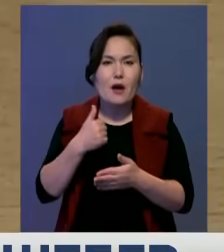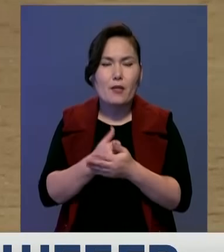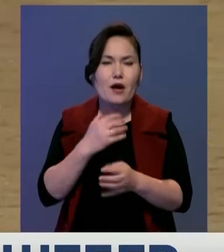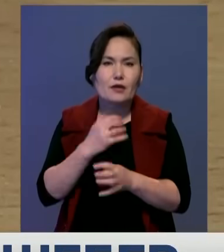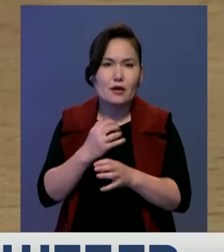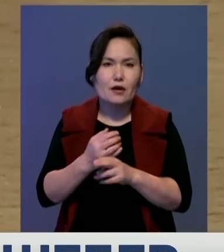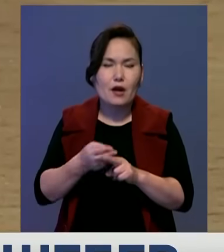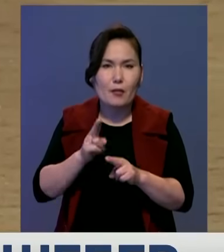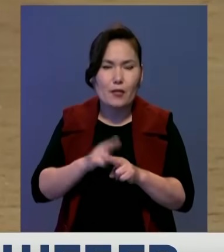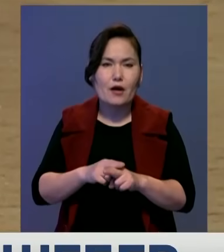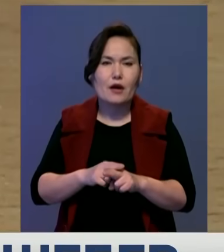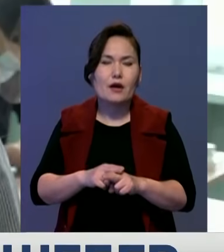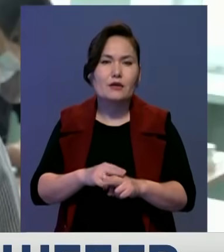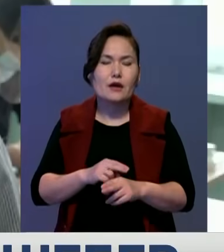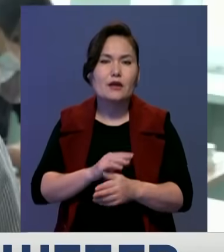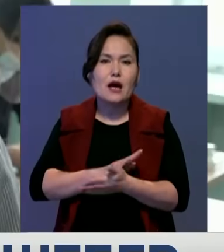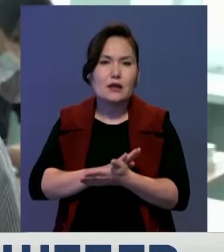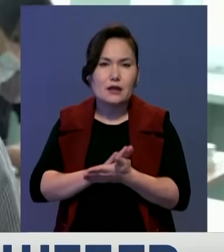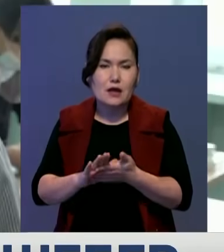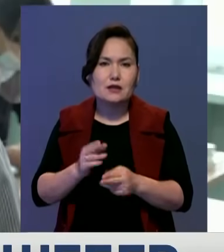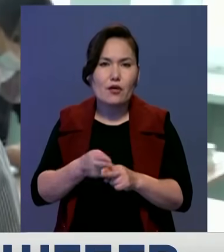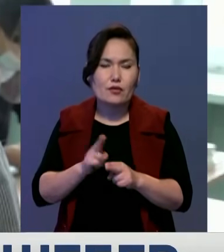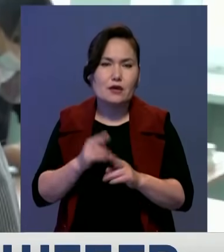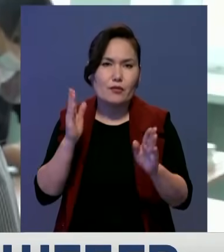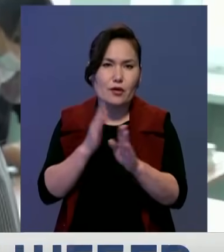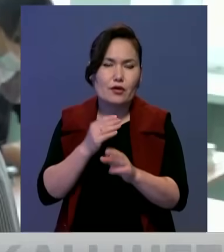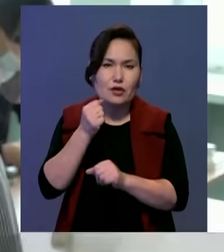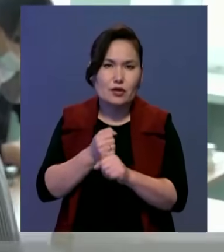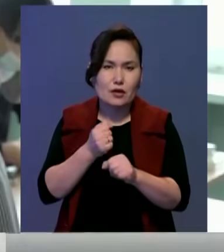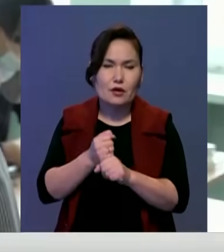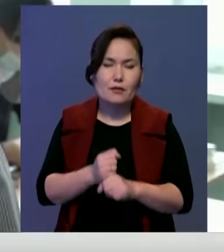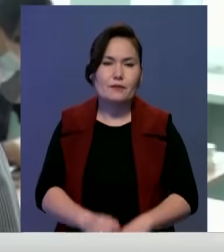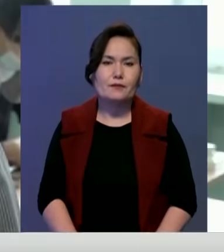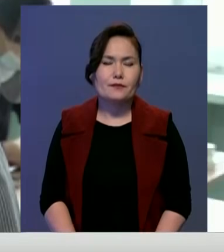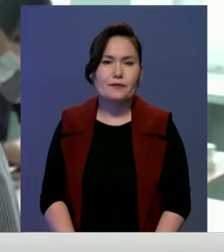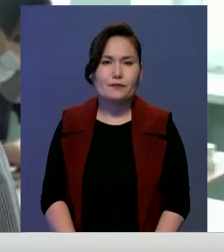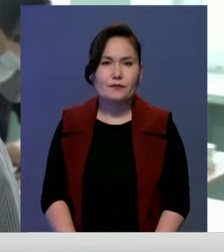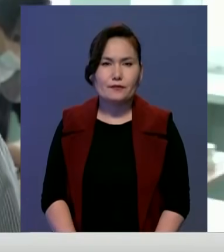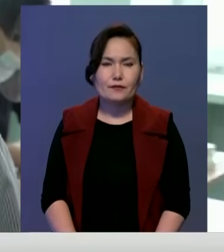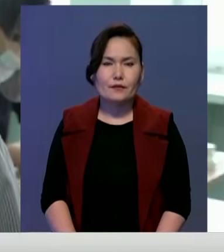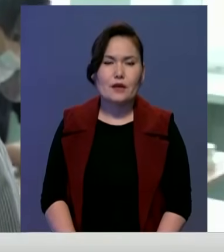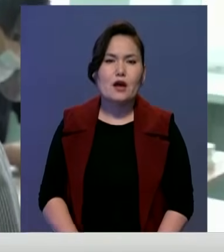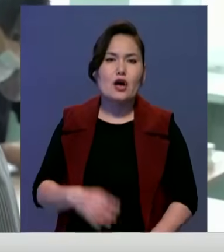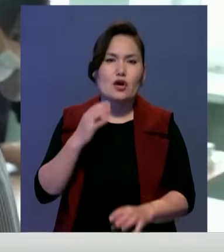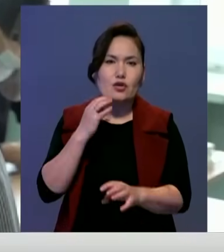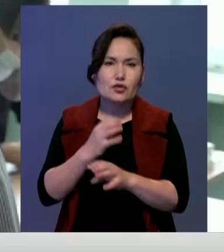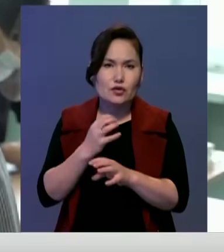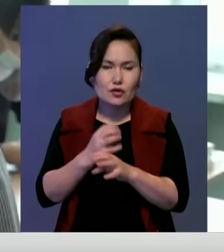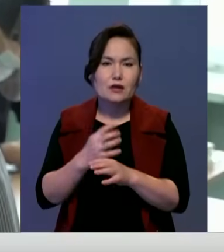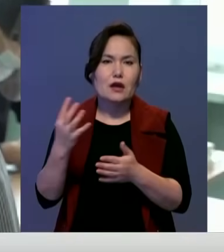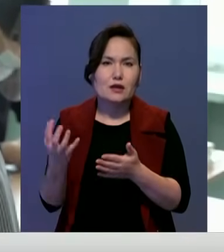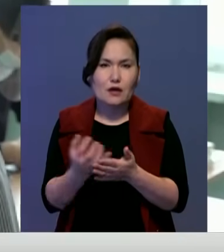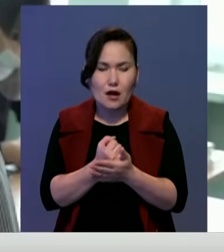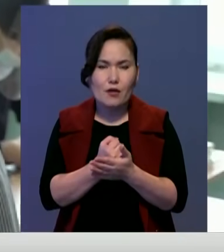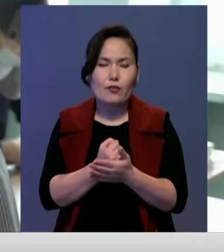табиғи таза шикізат. Ой, маған келгені мынау сүйек жағы табу оңайда жаңағы, бірақ енді істеп көрейін дедім.